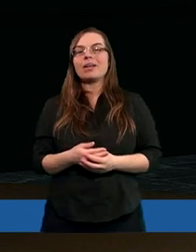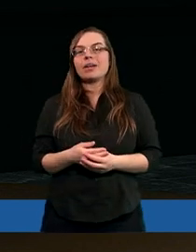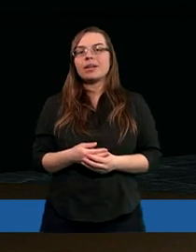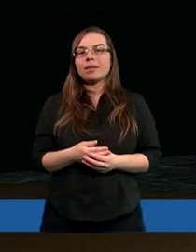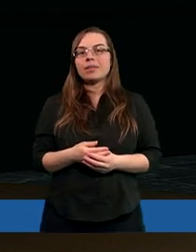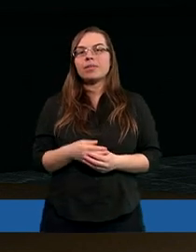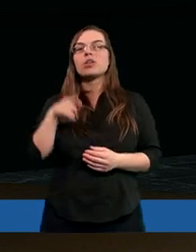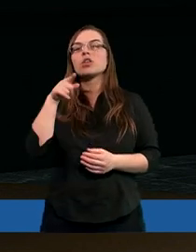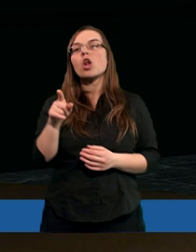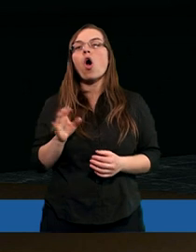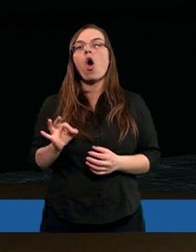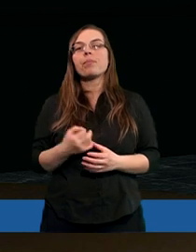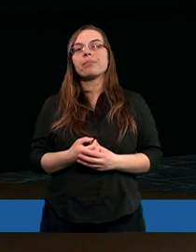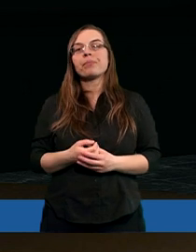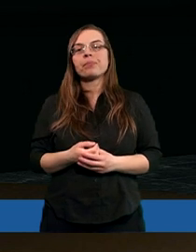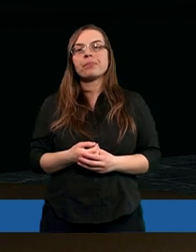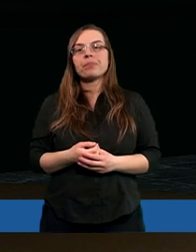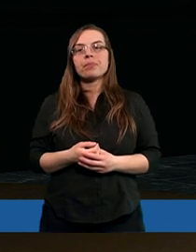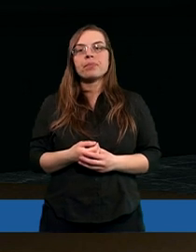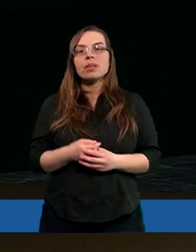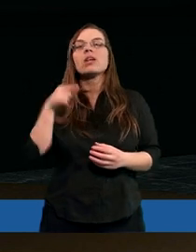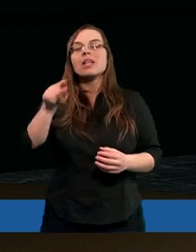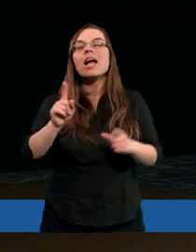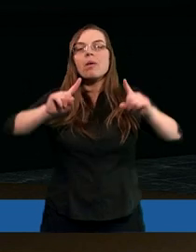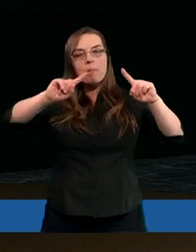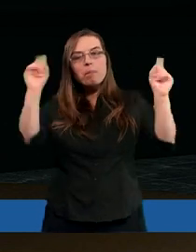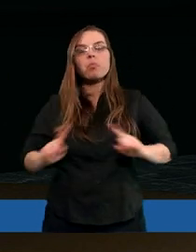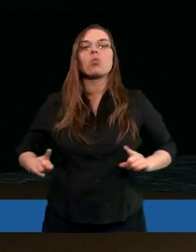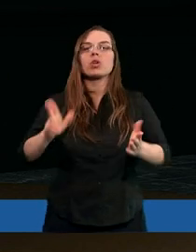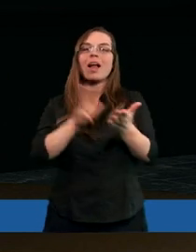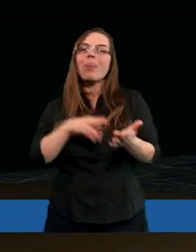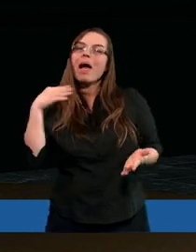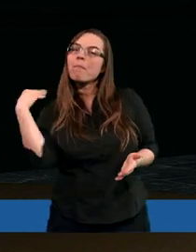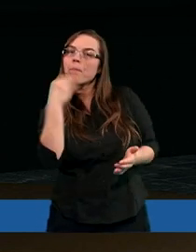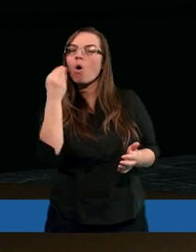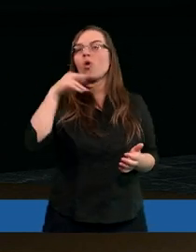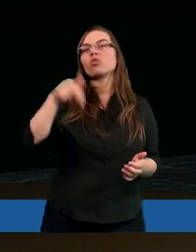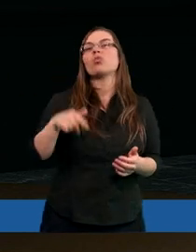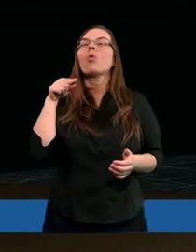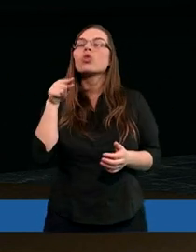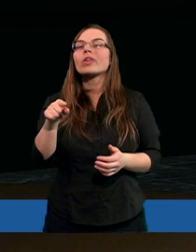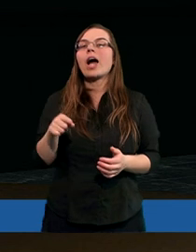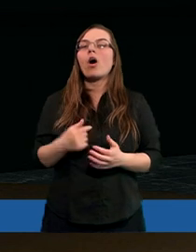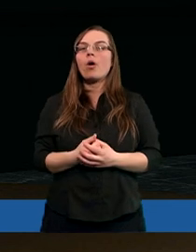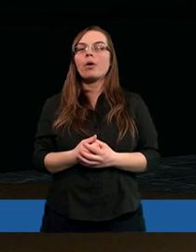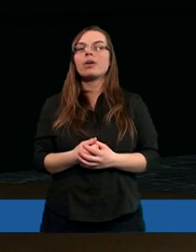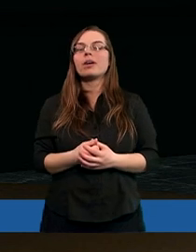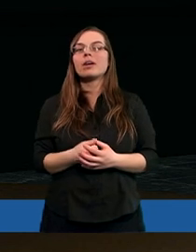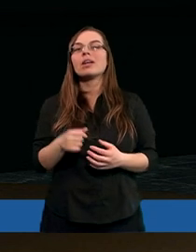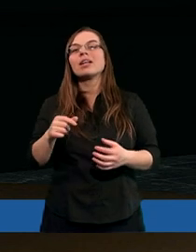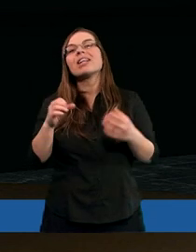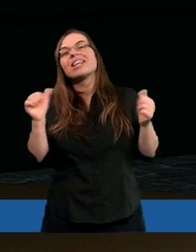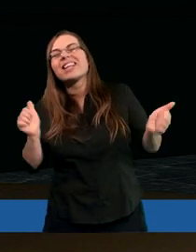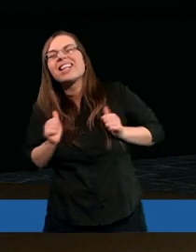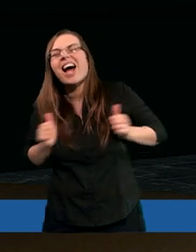po tej burzy na morzu, to w 14